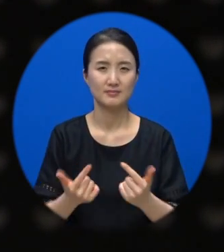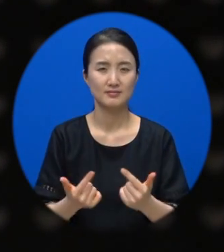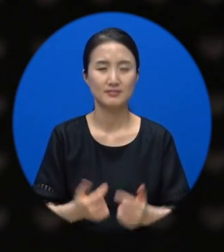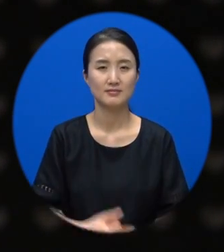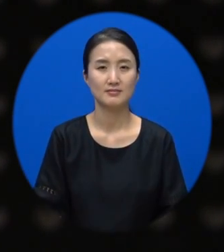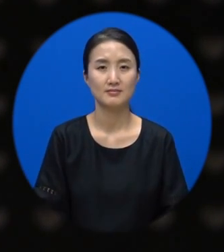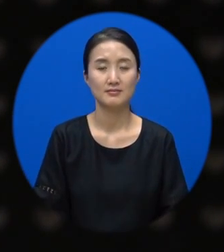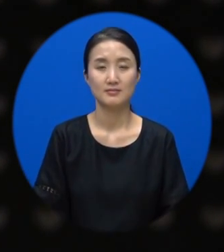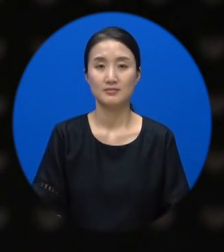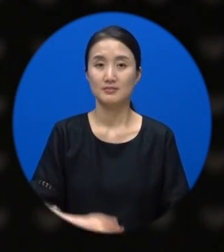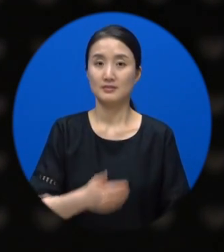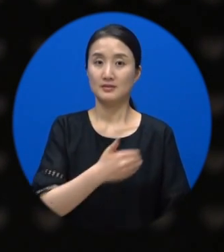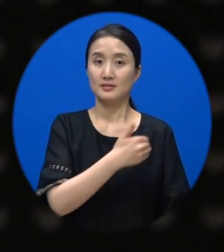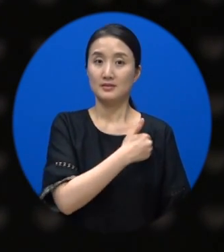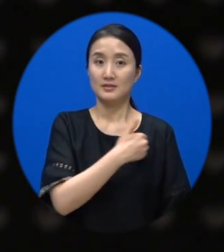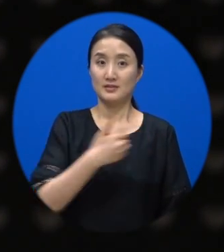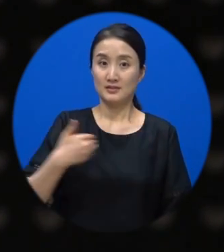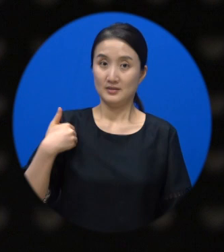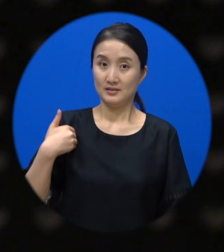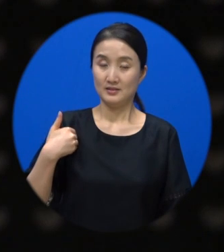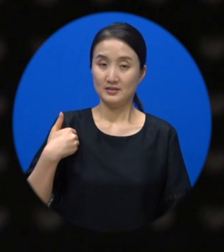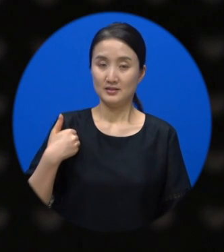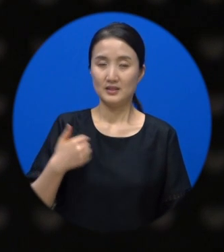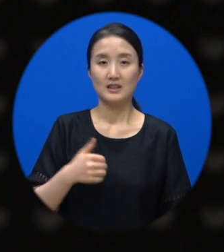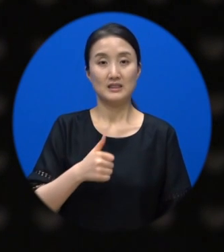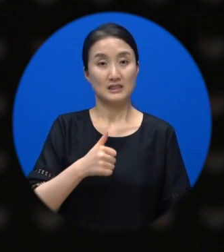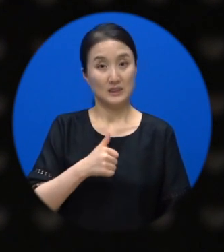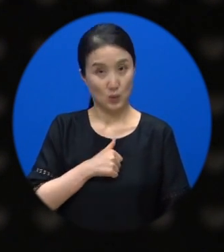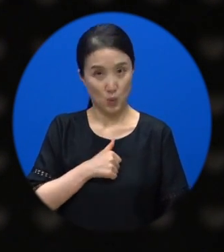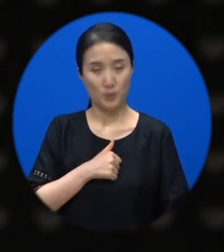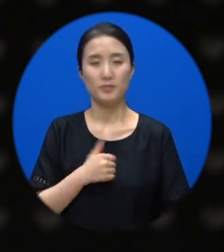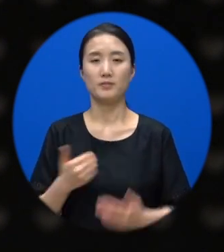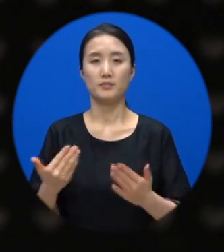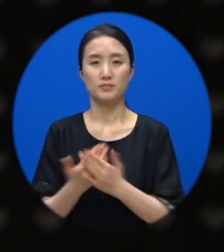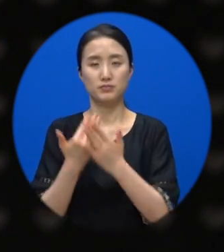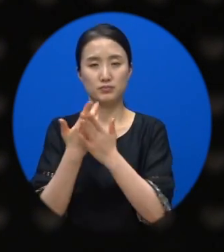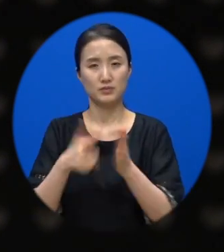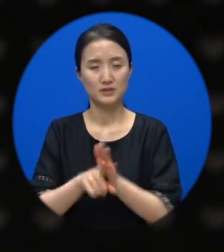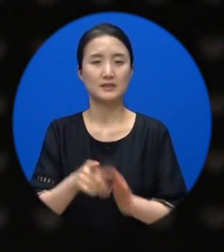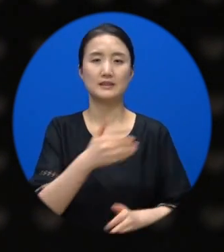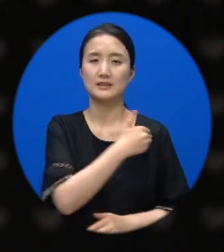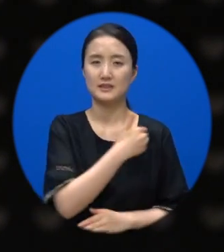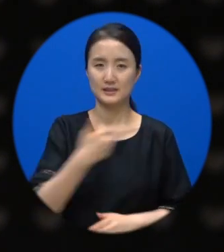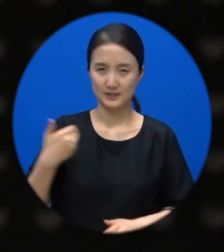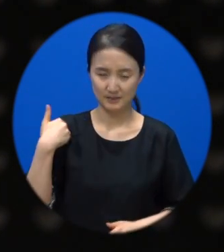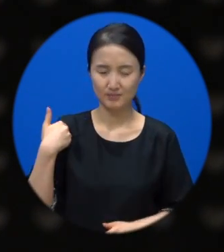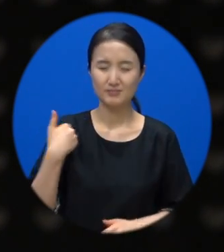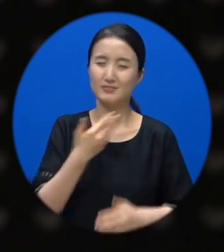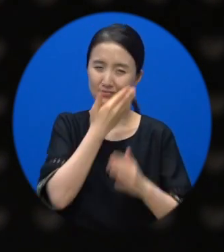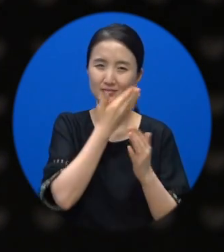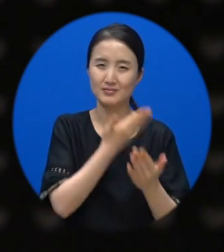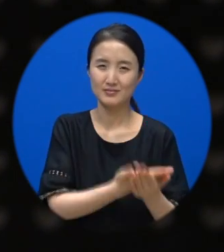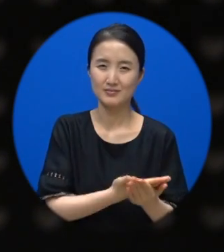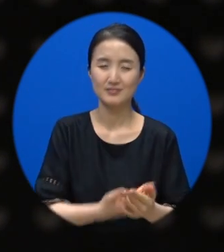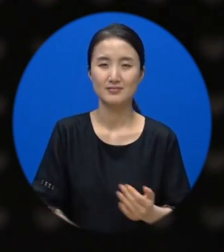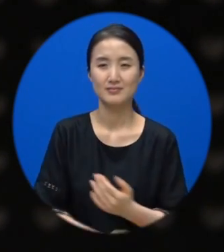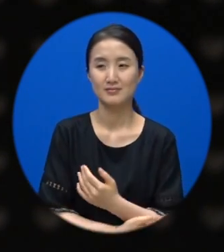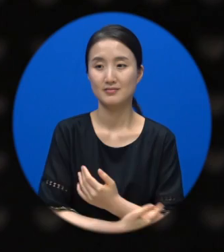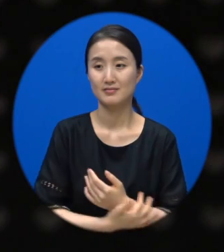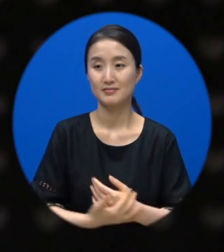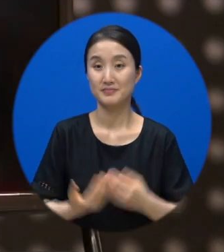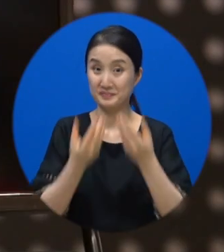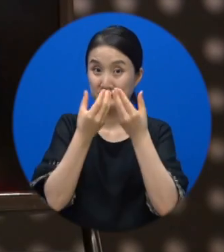거고요. 자존감을 키우는 데 있어서 자신감이 굉장히 중요한 요소라는 거를 알아두시면 돼요. 자,